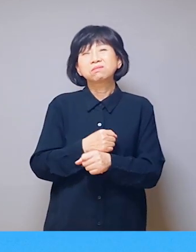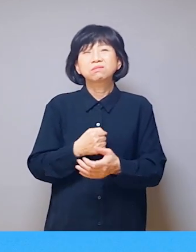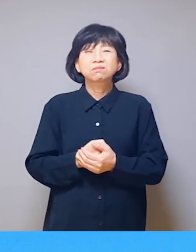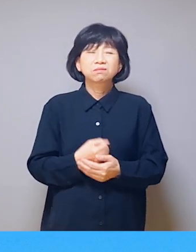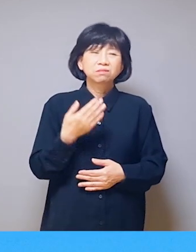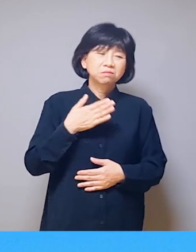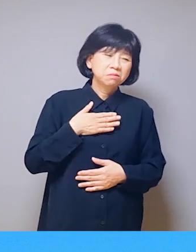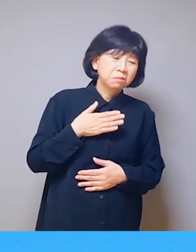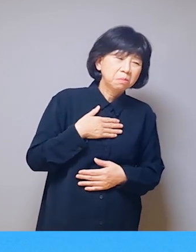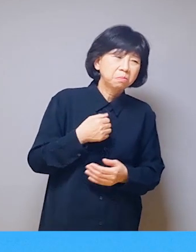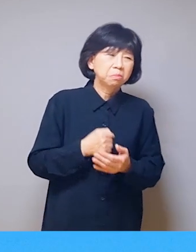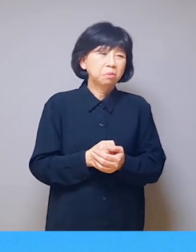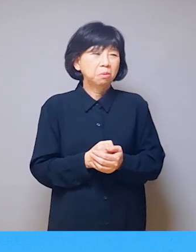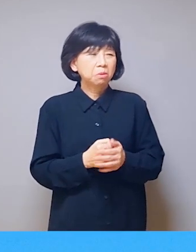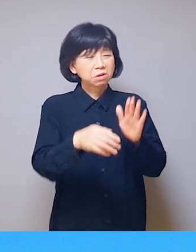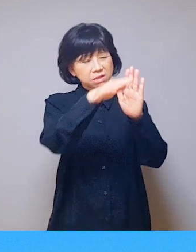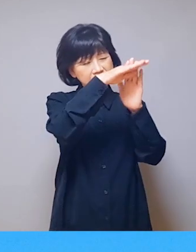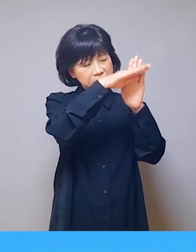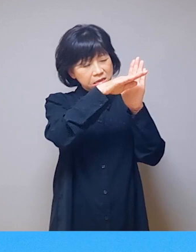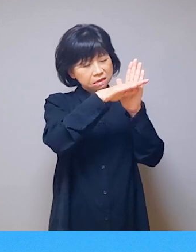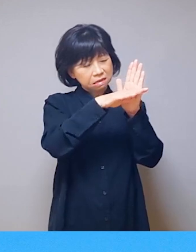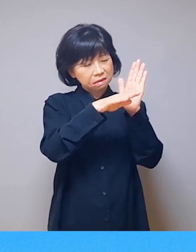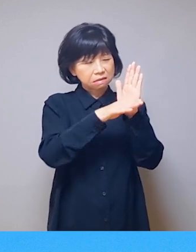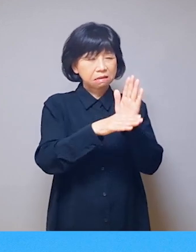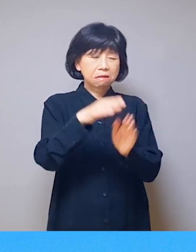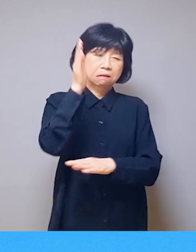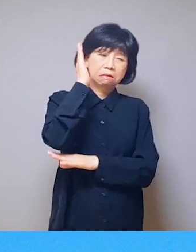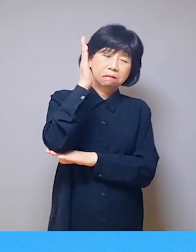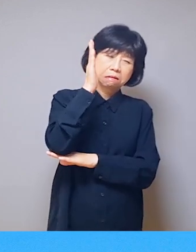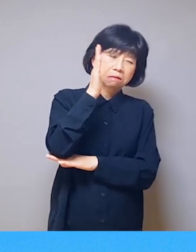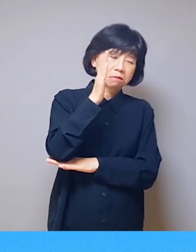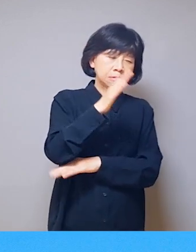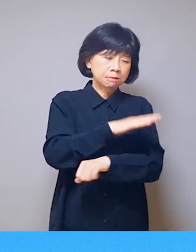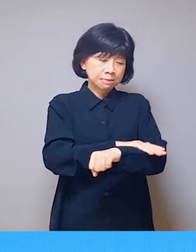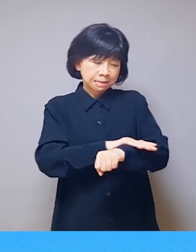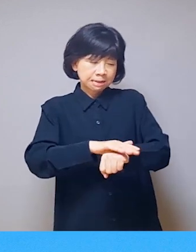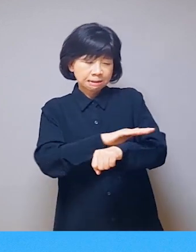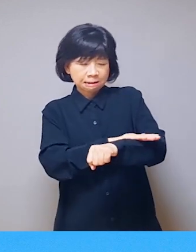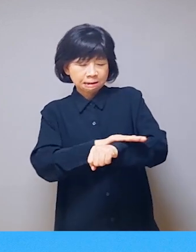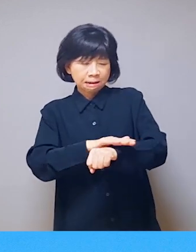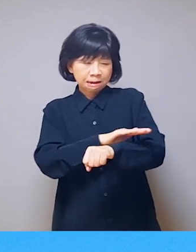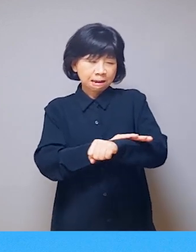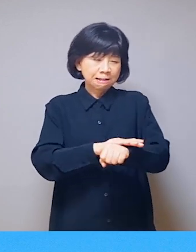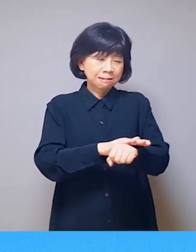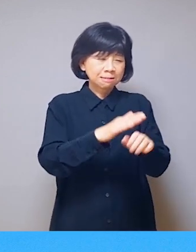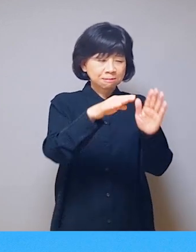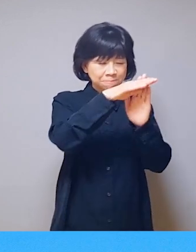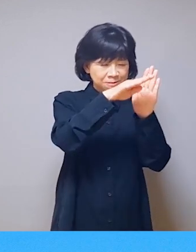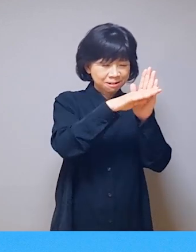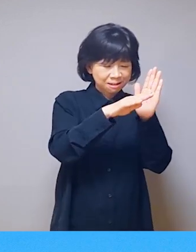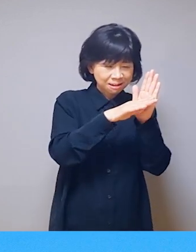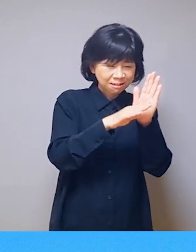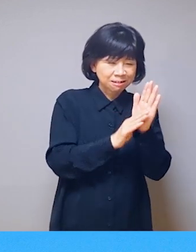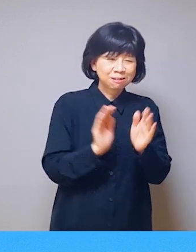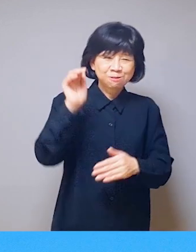기승전결, 서론, 본론, 결론 잘 짜여가지고 목소리도 좋게 고저 장단 잘 해가지고 설교를